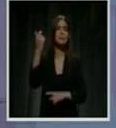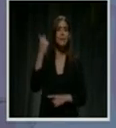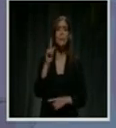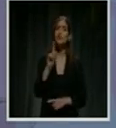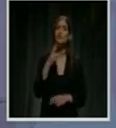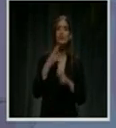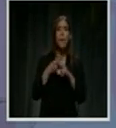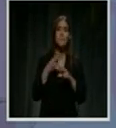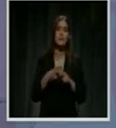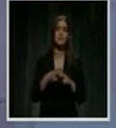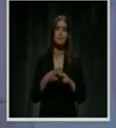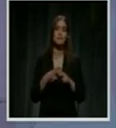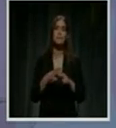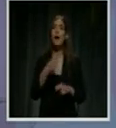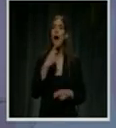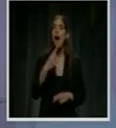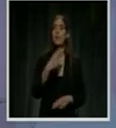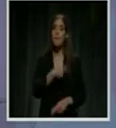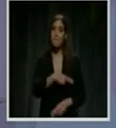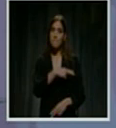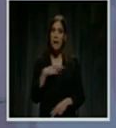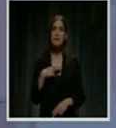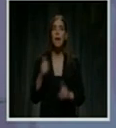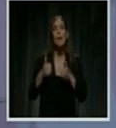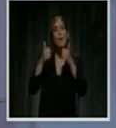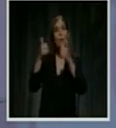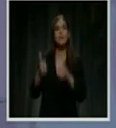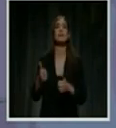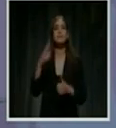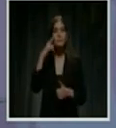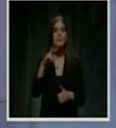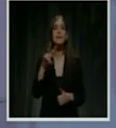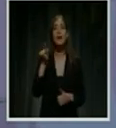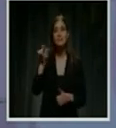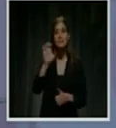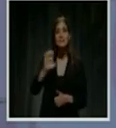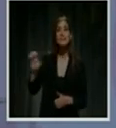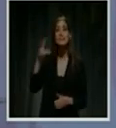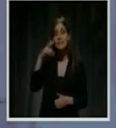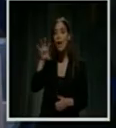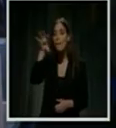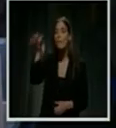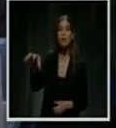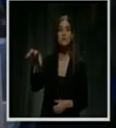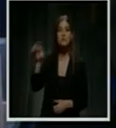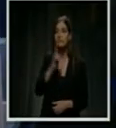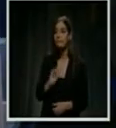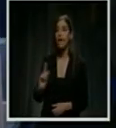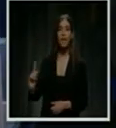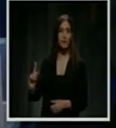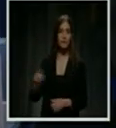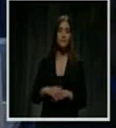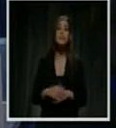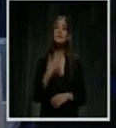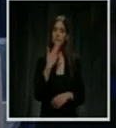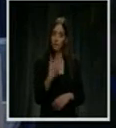sabiex Malta tirrikonoxxi l-Palestina bħala stat. Temmen li Malta għandha tieħu dan il-pass, Dr. Grech? Grazzi tad-domanda li hemm, ovvjament